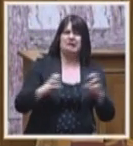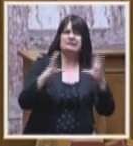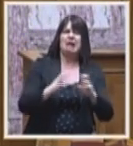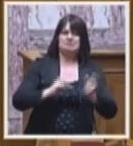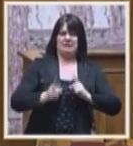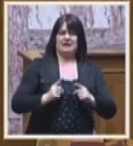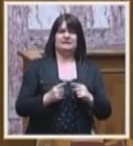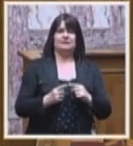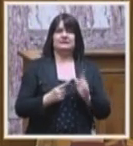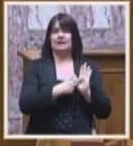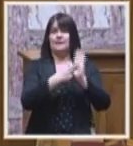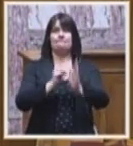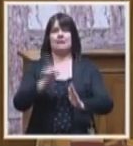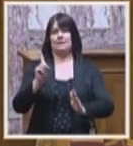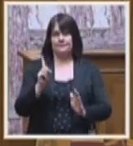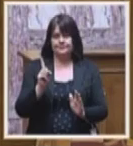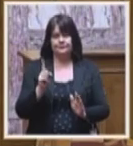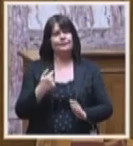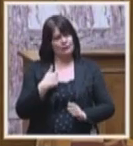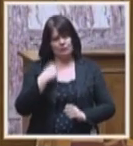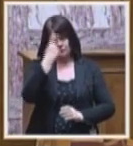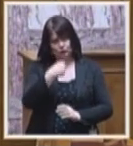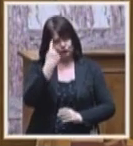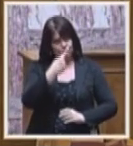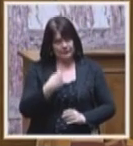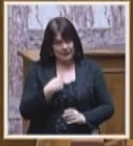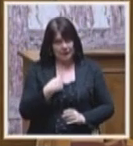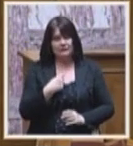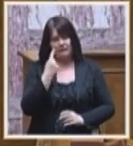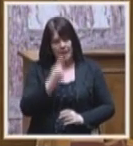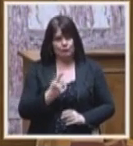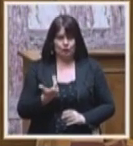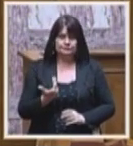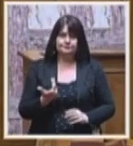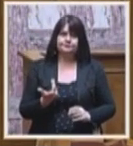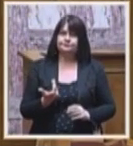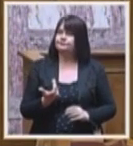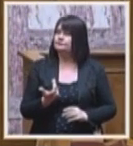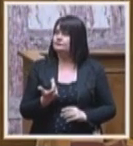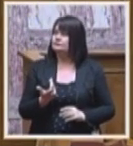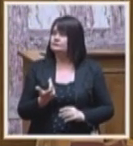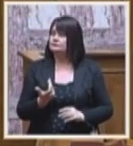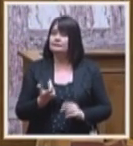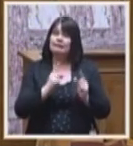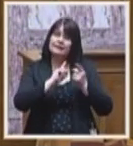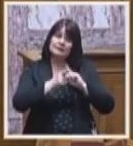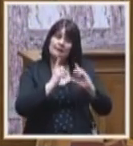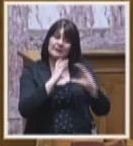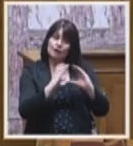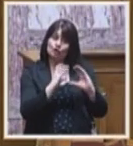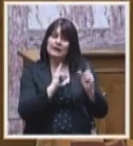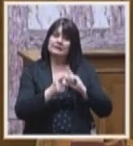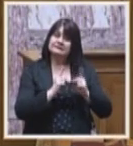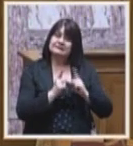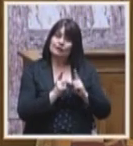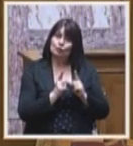κατασπαράζεται. Γιατί εγώ προσωπικά, εμείς βλέπουμε ως βάση συνεννόησης όχι